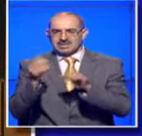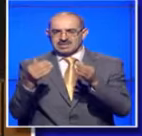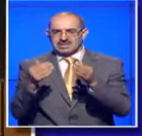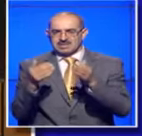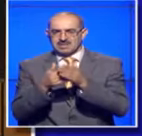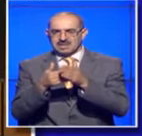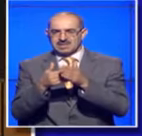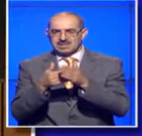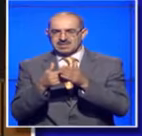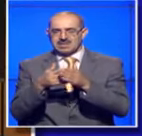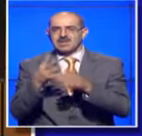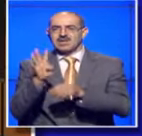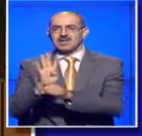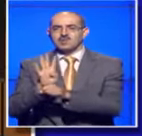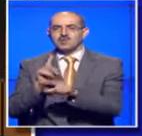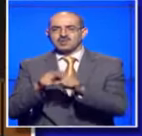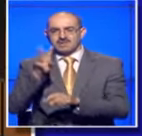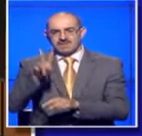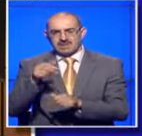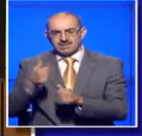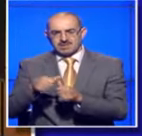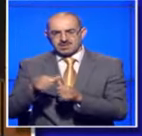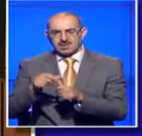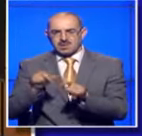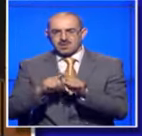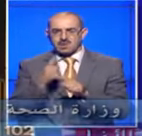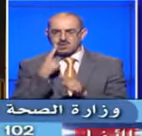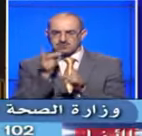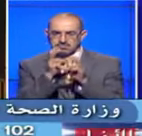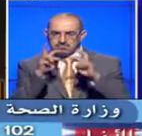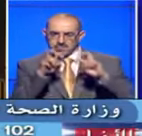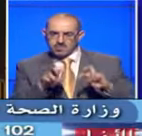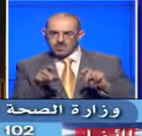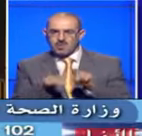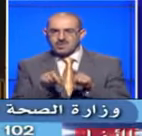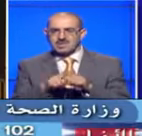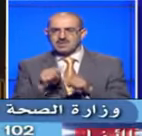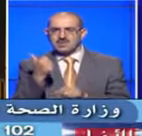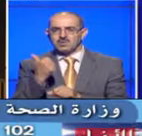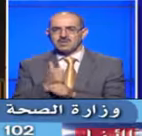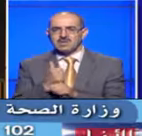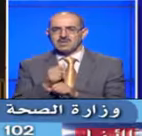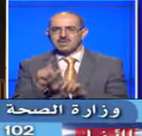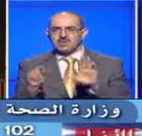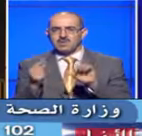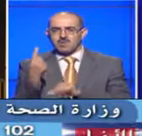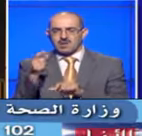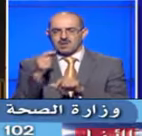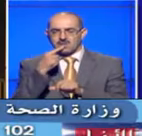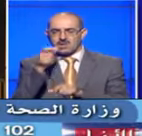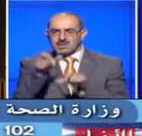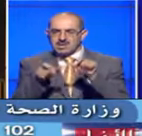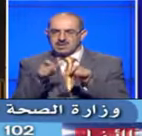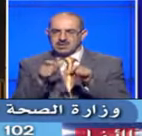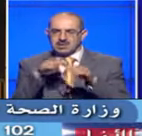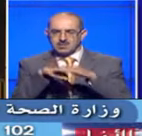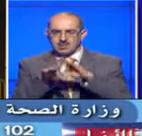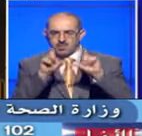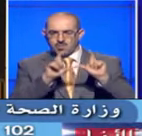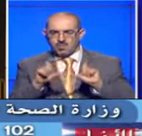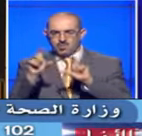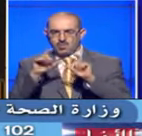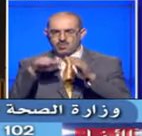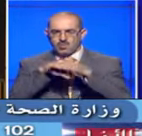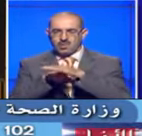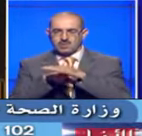9,114 حالة مؤكدة مخباريا و 11,790 حسب حالات حسب